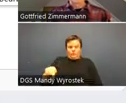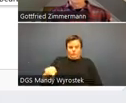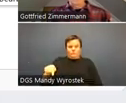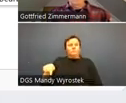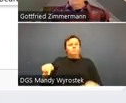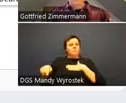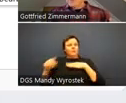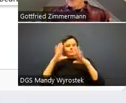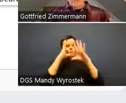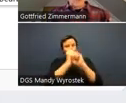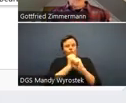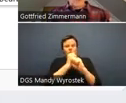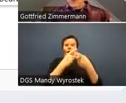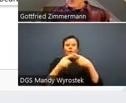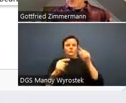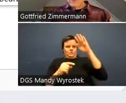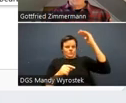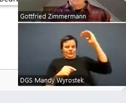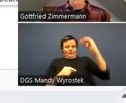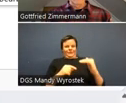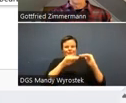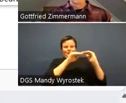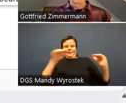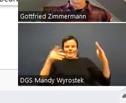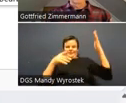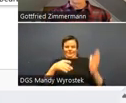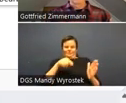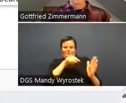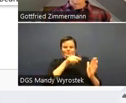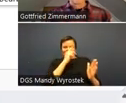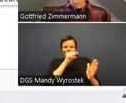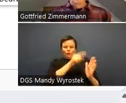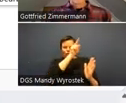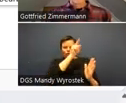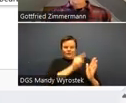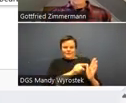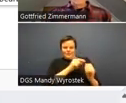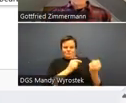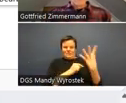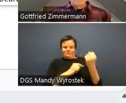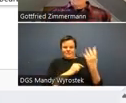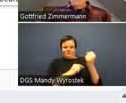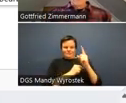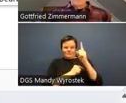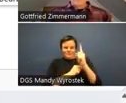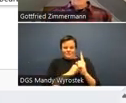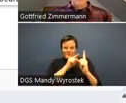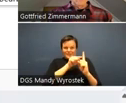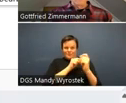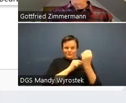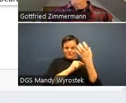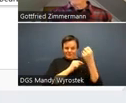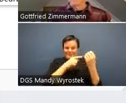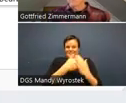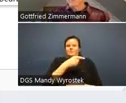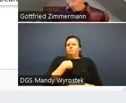auch von Absatz zu Absatz springen, indem ich Steuerung Pfeil nach unten drücke. Ich kann Dinge markieren mit der